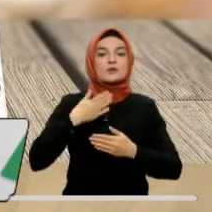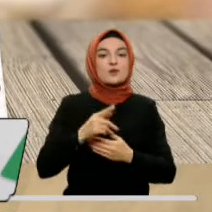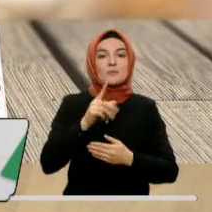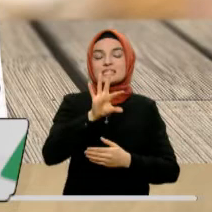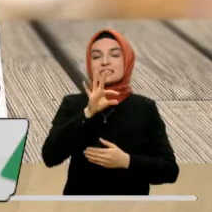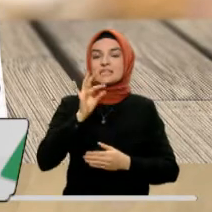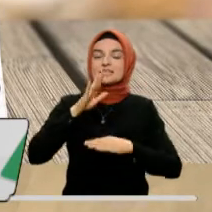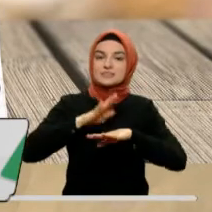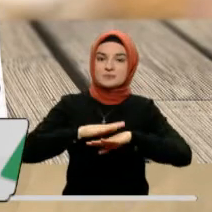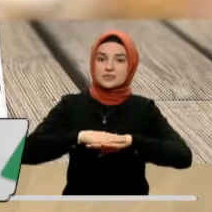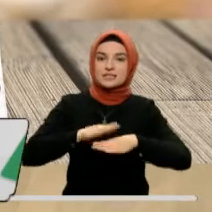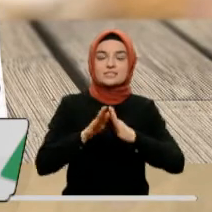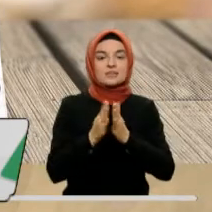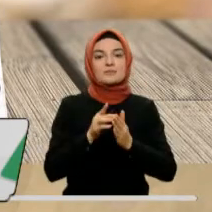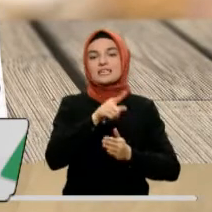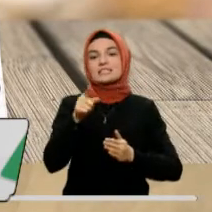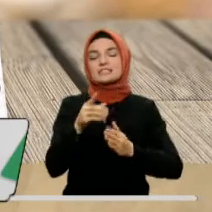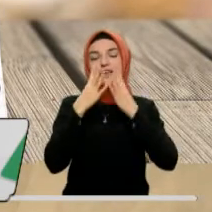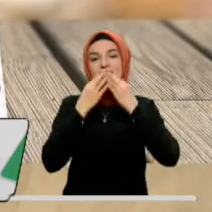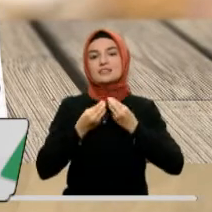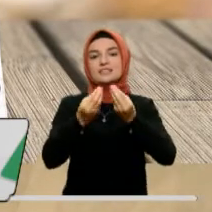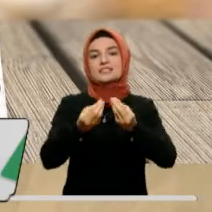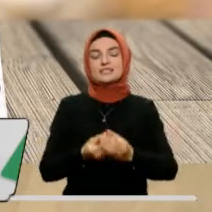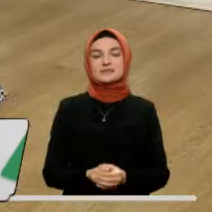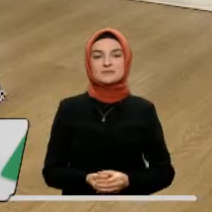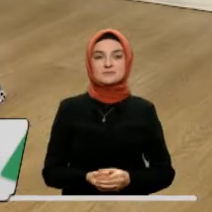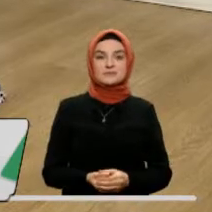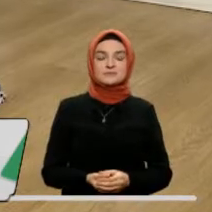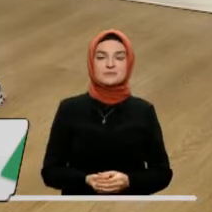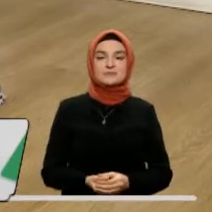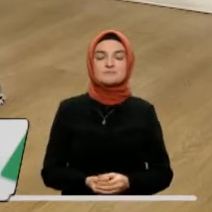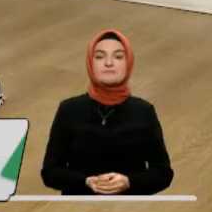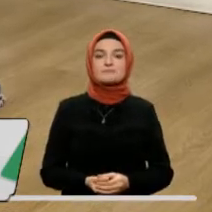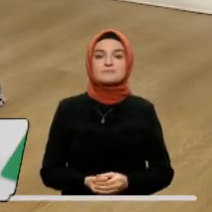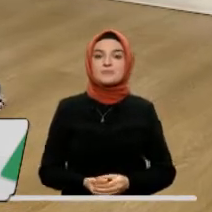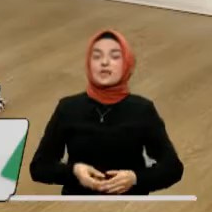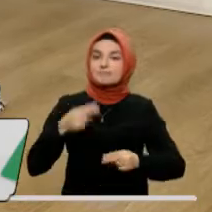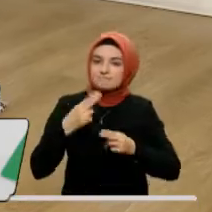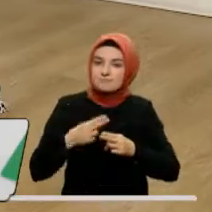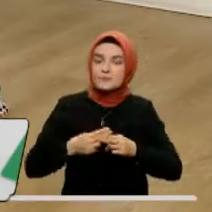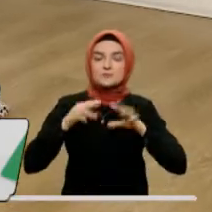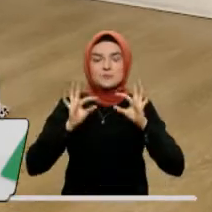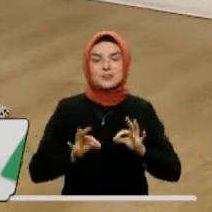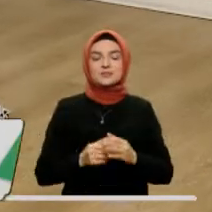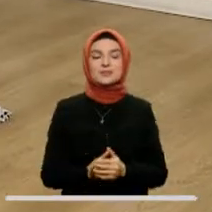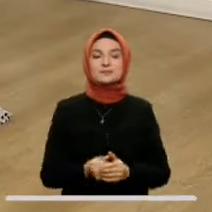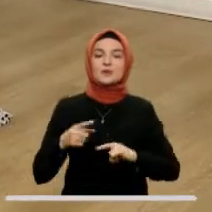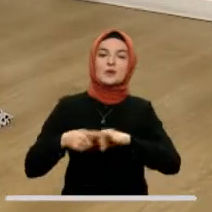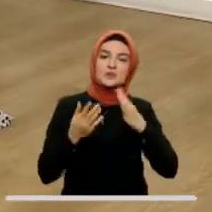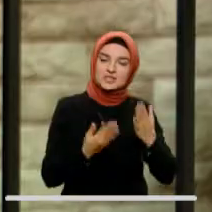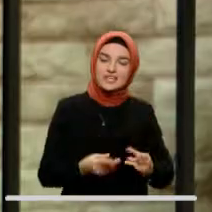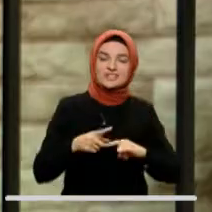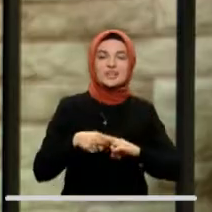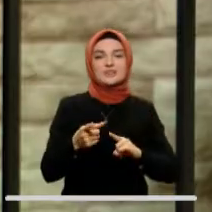çekiliş gerçekleştireceğiz ve kitaplarımızı sizlere hediye ediyor olacağız. Diyorum ve hemen hiç vakit kaybetmeden Özgül Hocam'a dönüyorum. Hoş geldiniz.